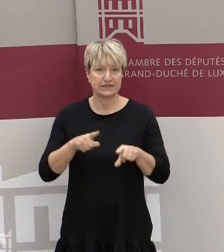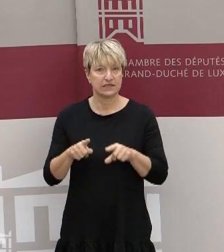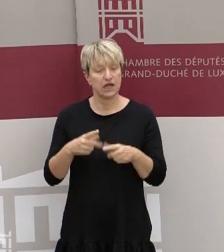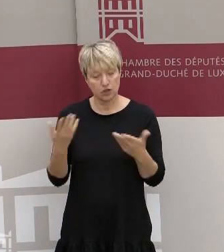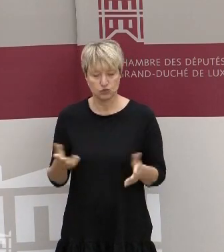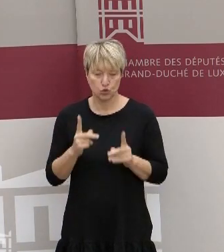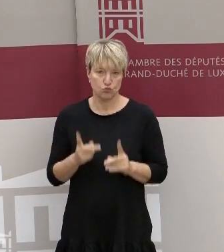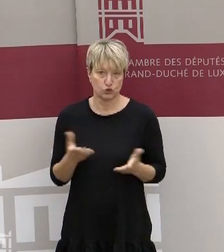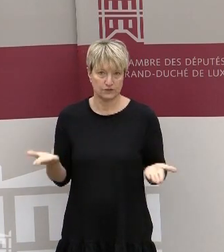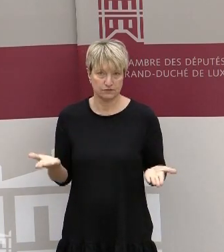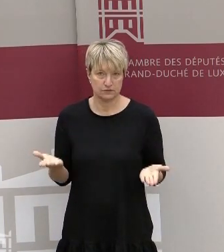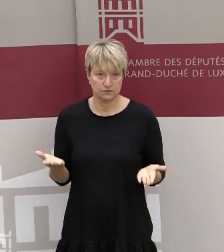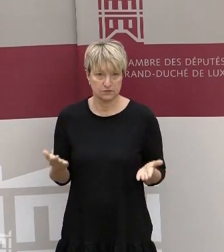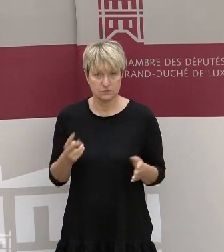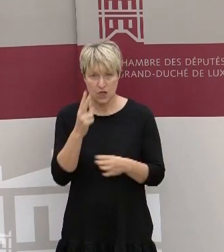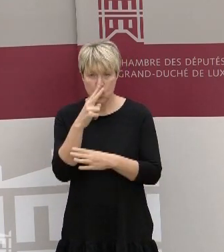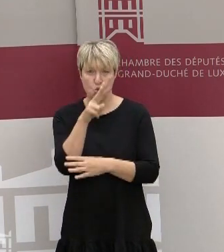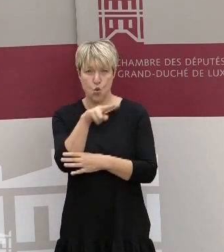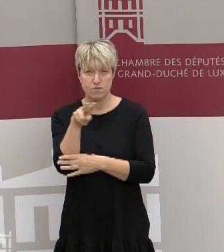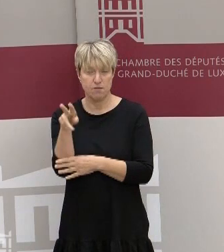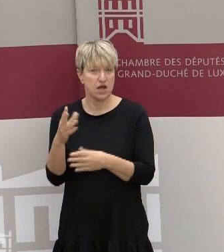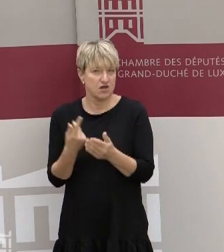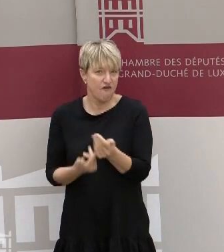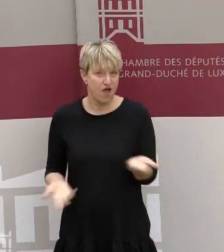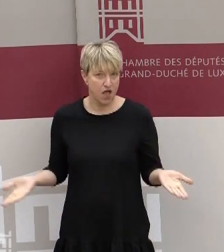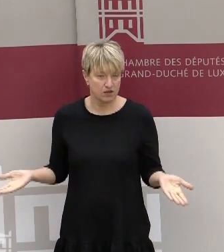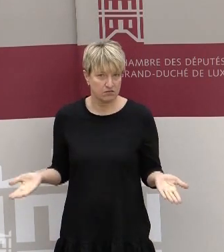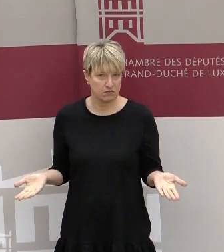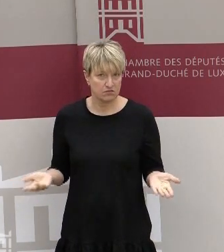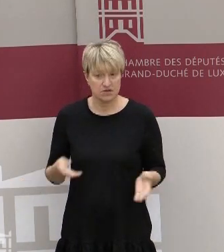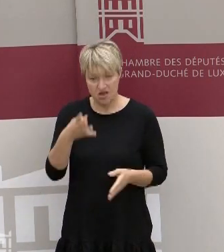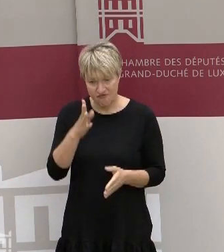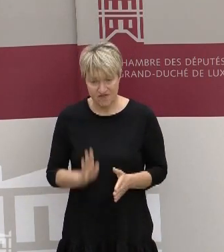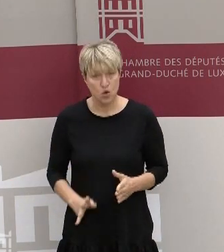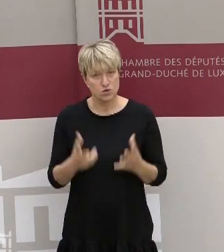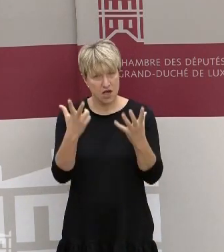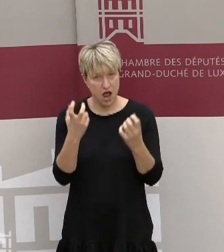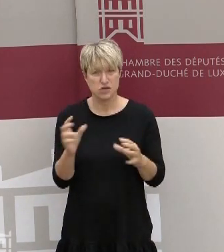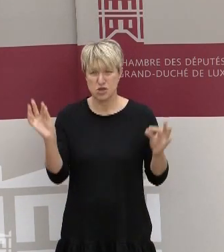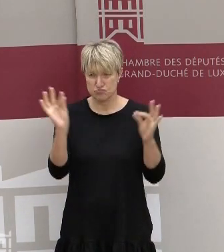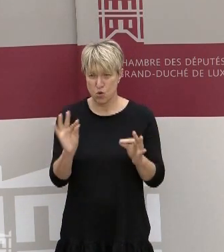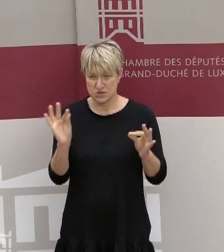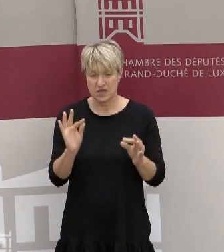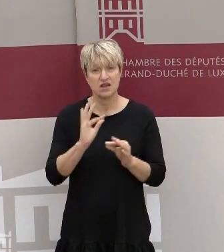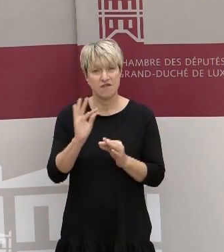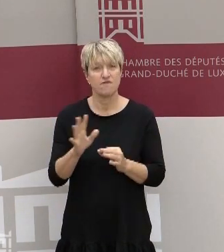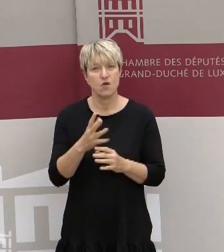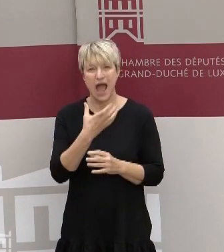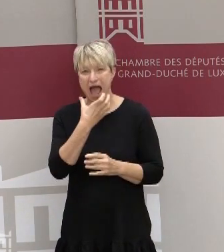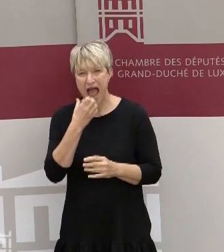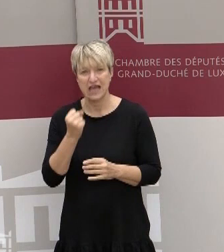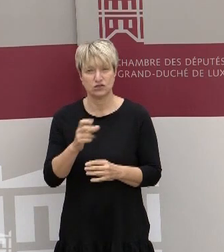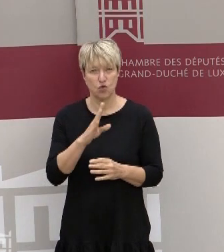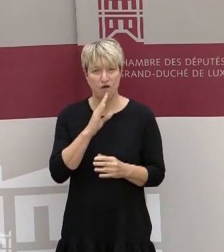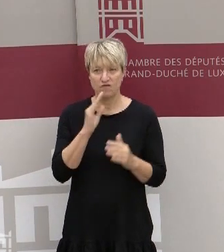erinnere 480% Croissance für Hitzes und Wasser beim Educationsministerium. Von einem Punkt, wo wir